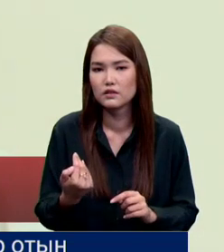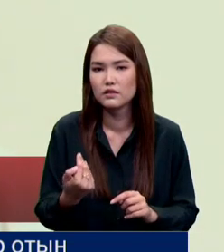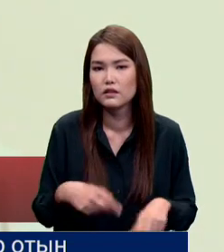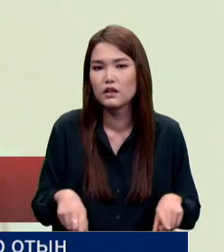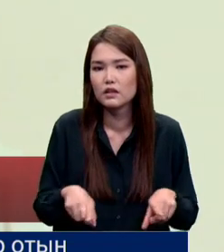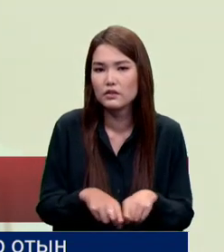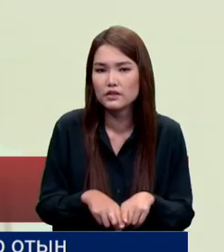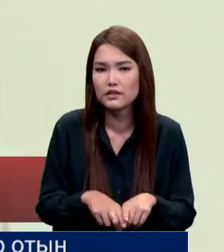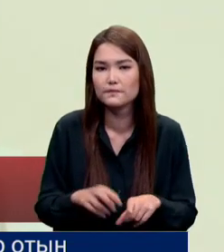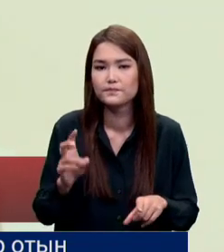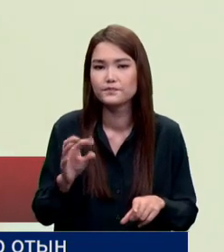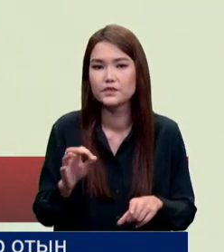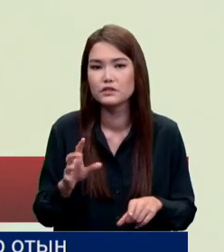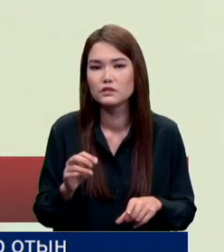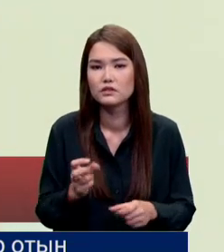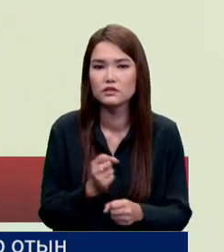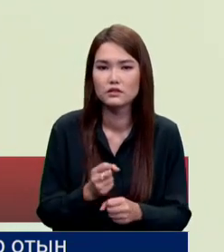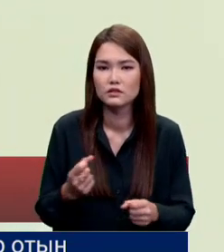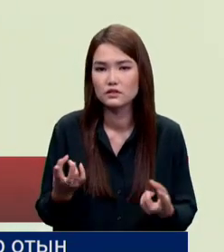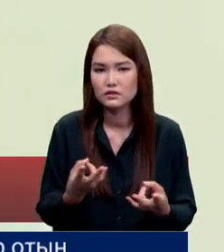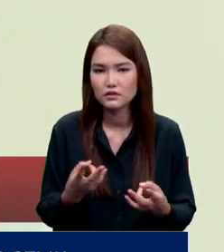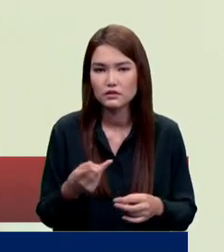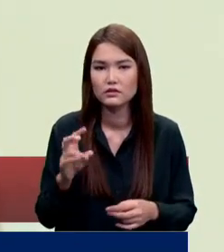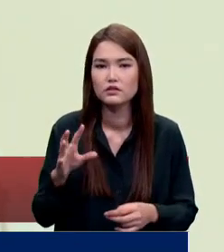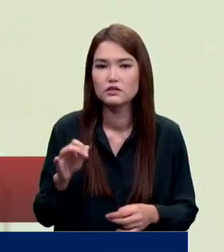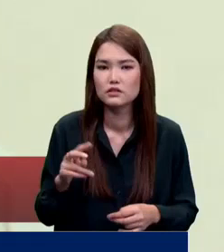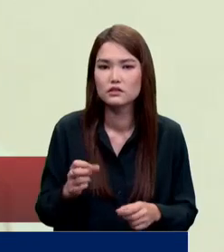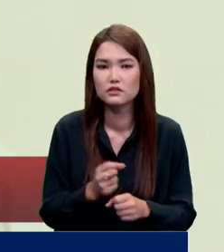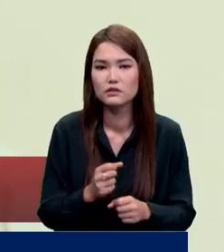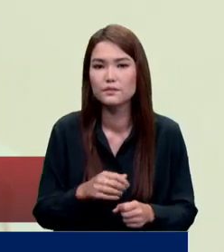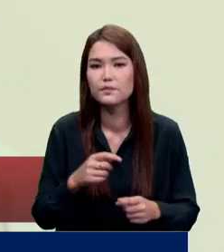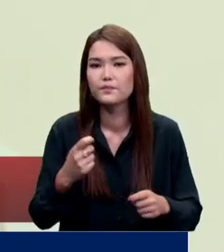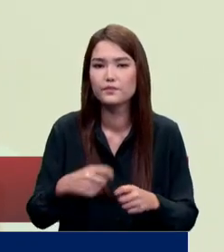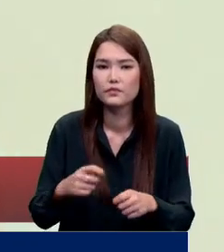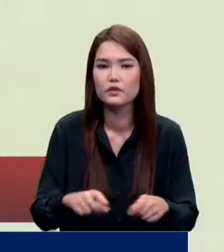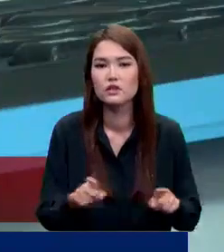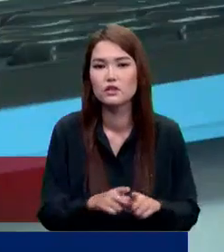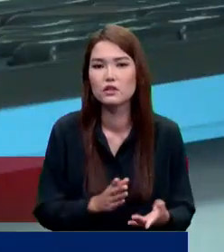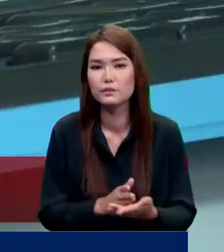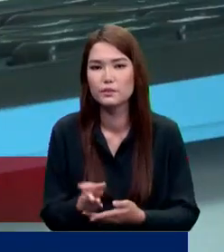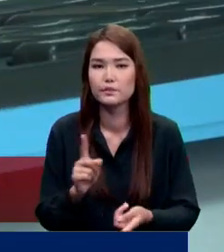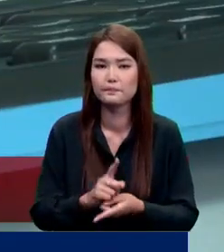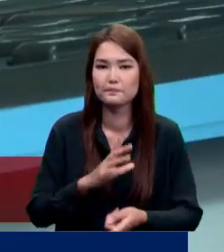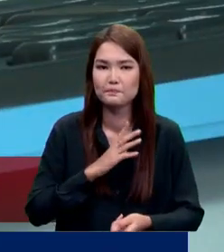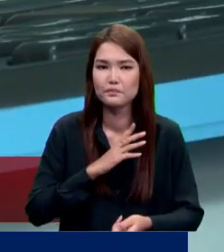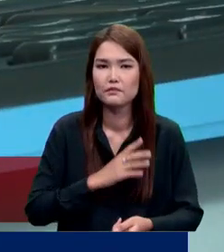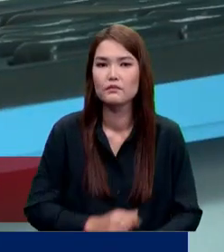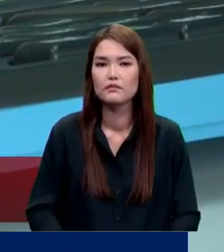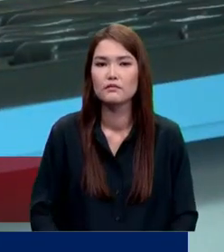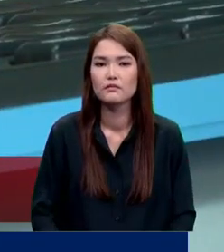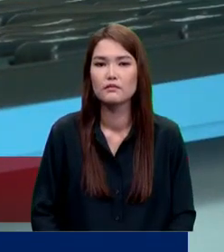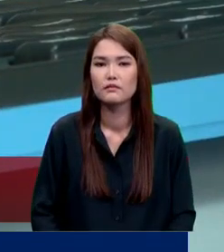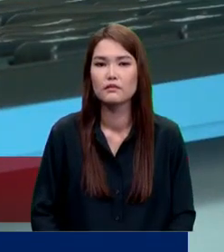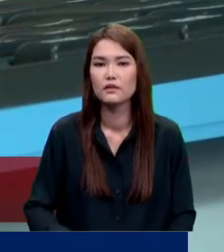осындай тесттер бар, яғни мамандықты таңдау кезінде өзінің характеріне байланысты таңдау керек. Елде мамандықты гранттарға